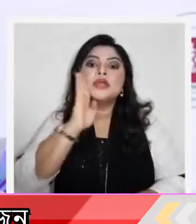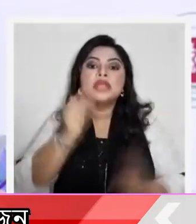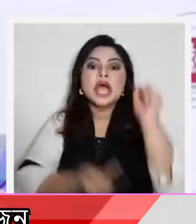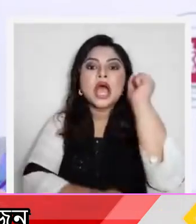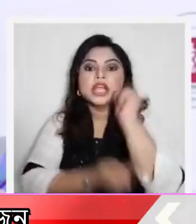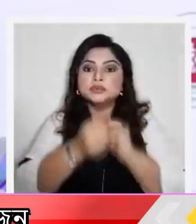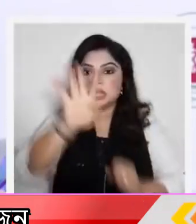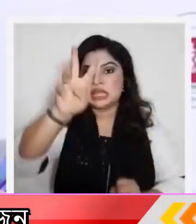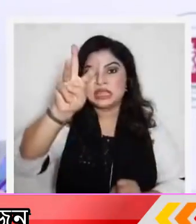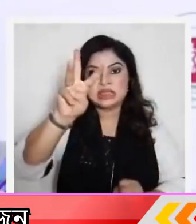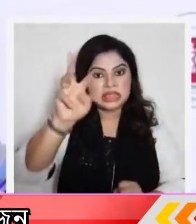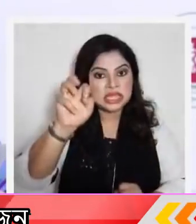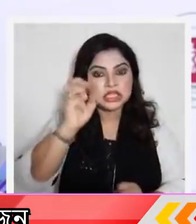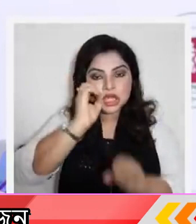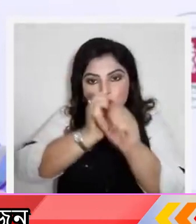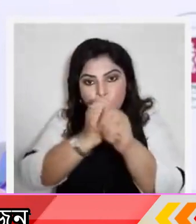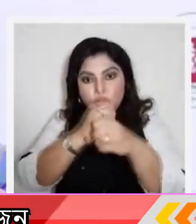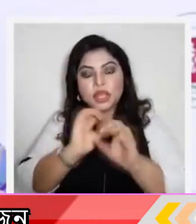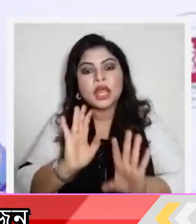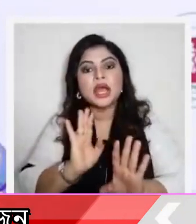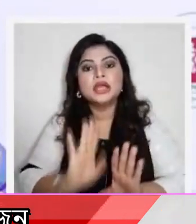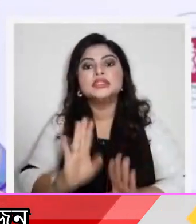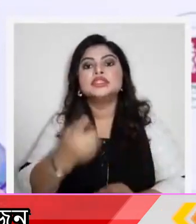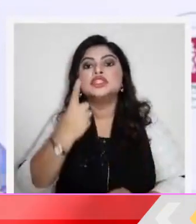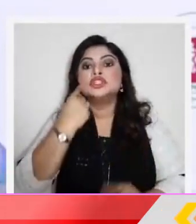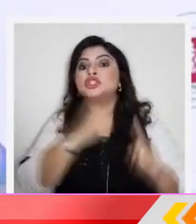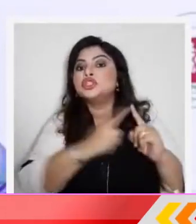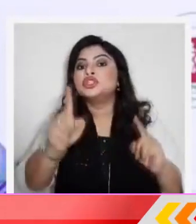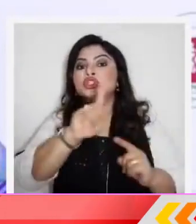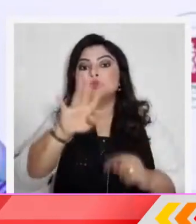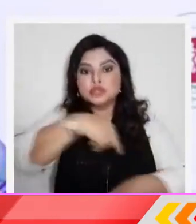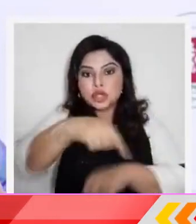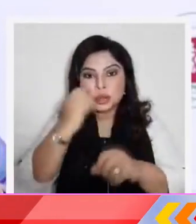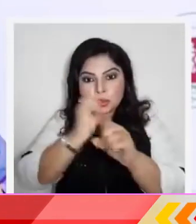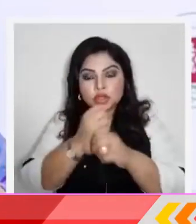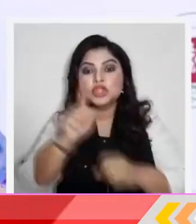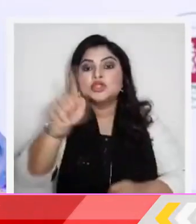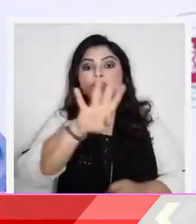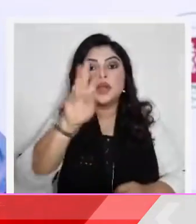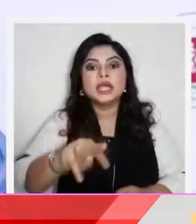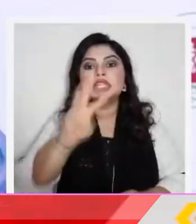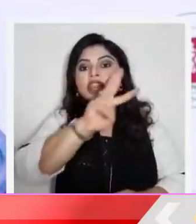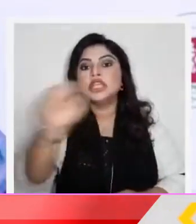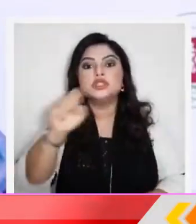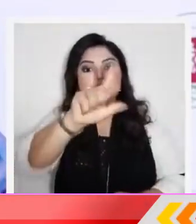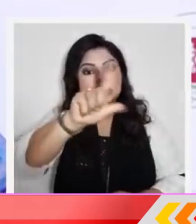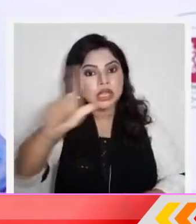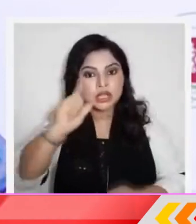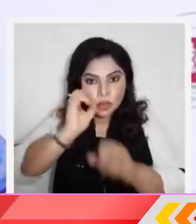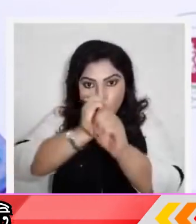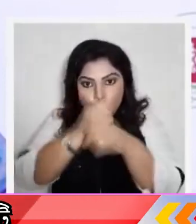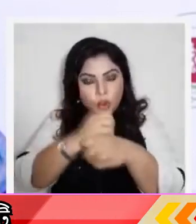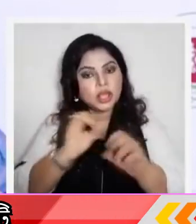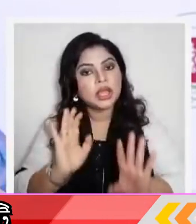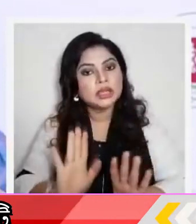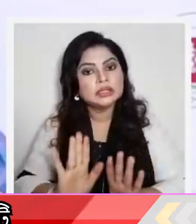হয়েছে 2275 জনের। এছাড়া একদিনে নতুন করে মোট শনাক্ত হয়েছে 2949 জন। দেশের মোট আক্রান্ত সংখ্যা